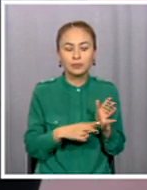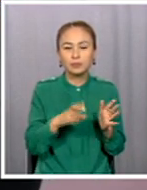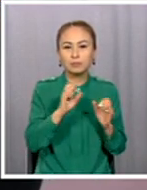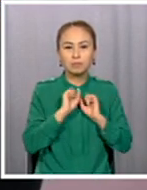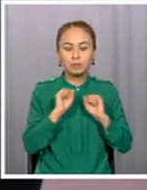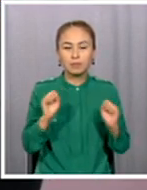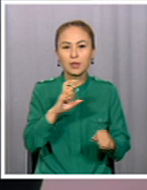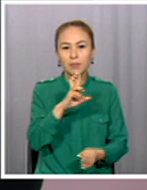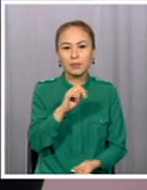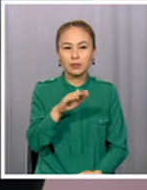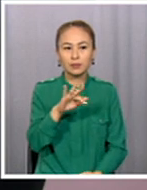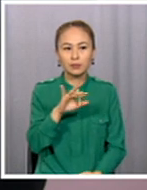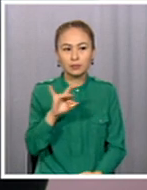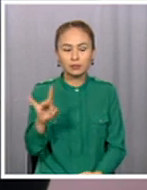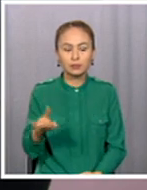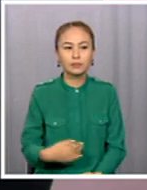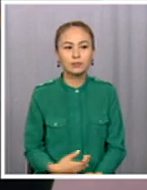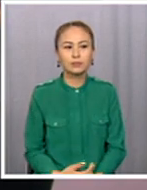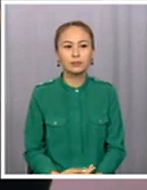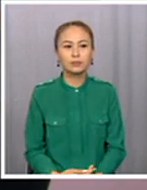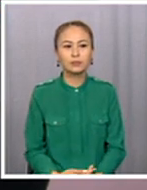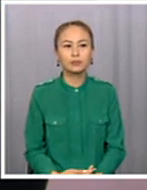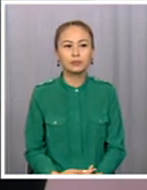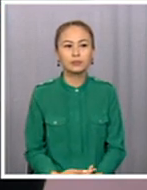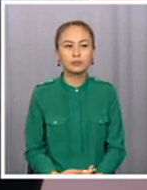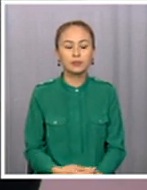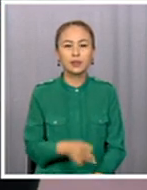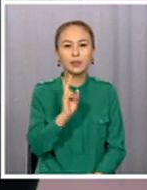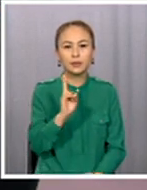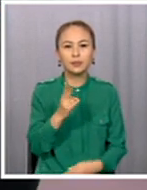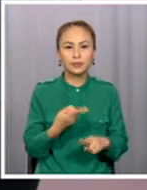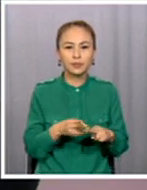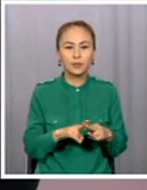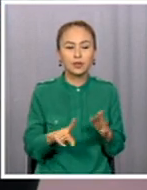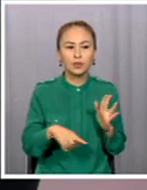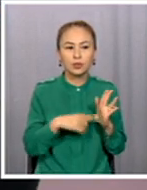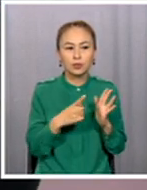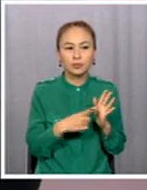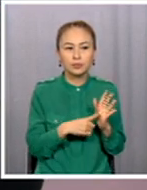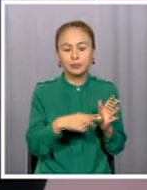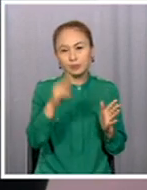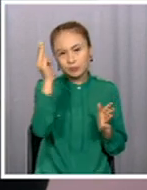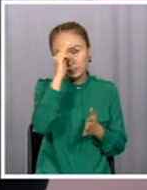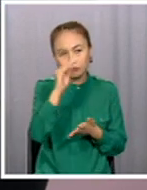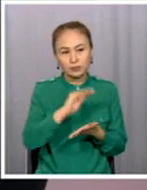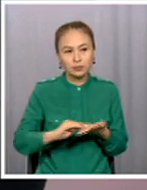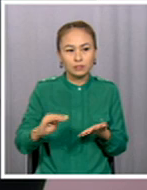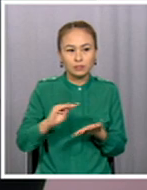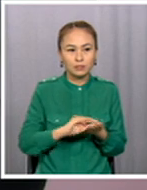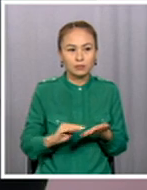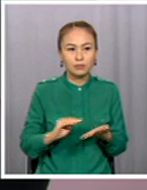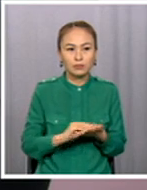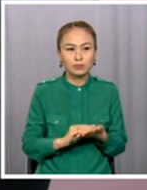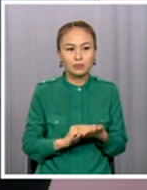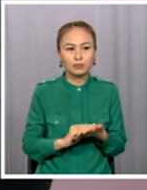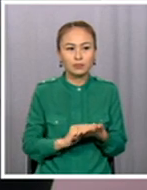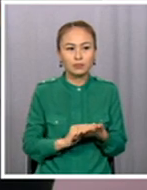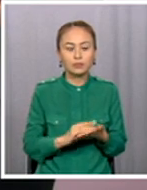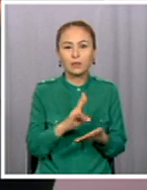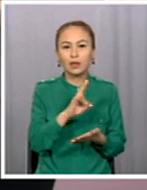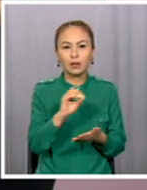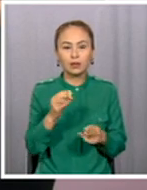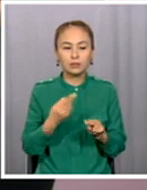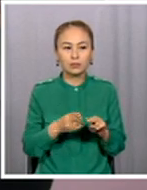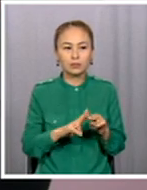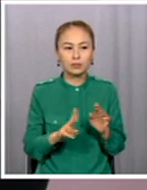Батыр. Дұрыс айтасындар, кім деген сұрақ қойылады? Сабақ. Не деген